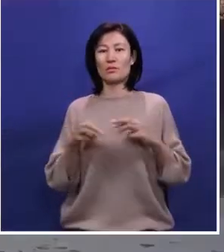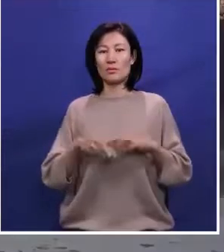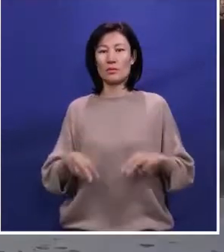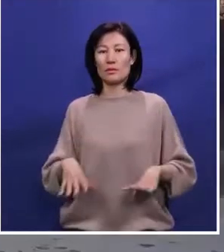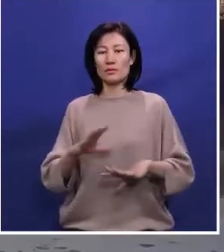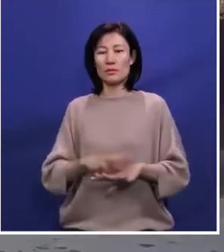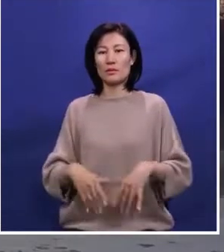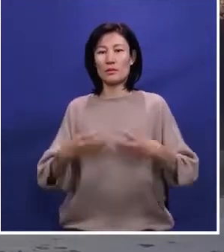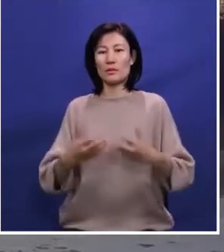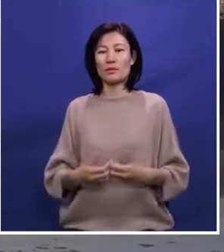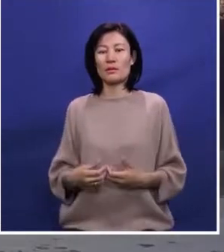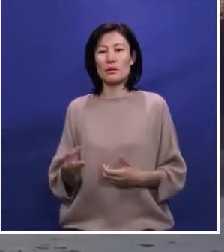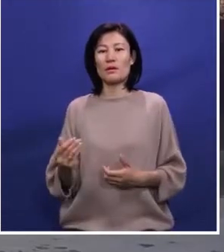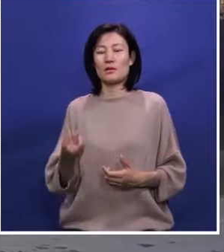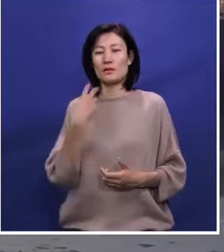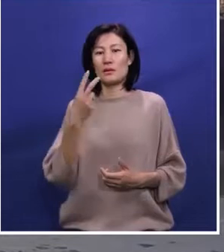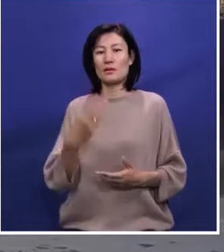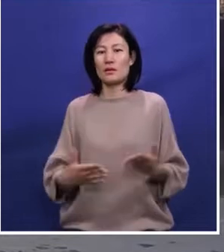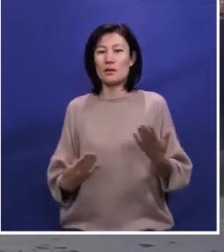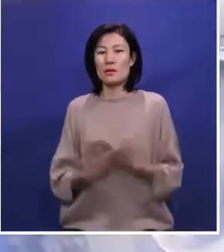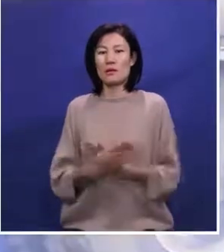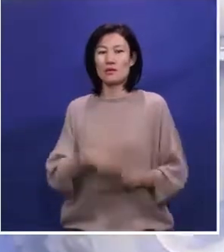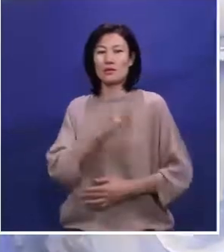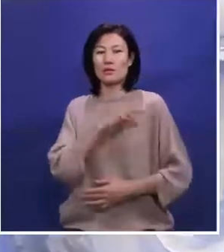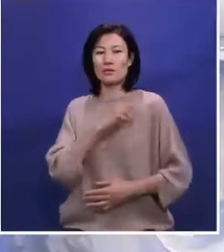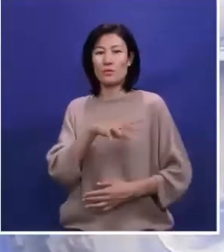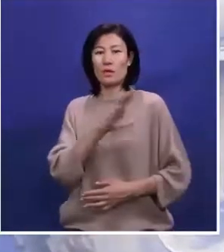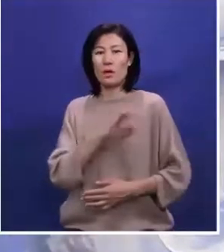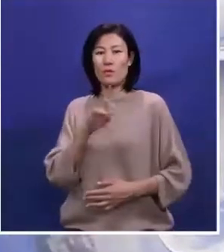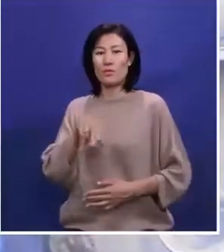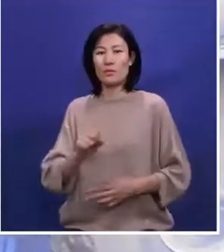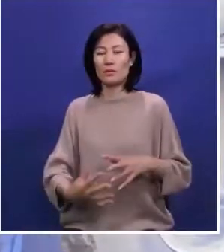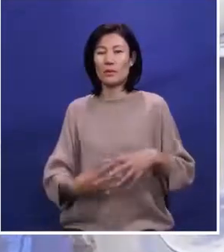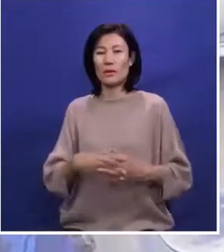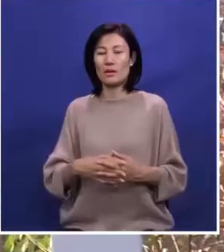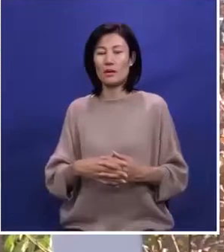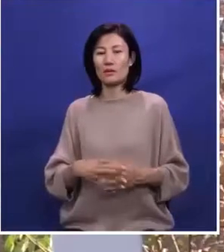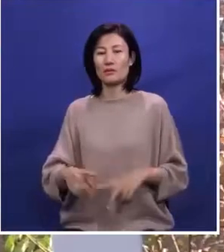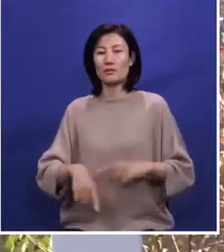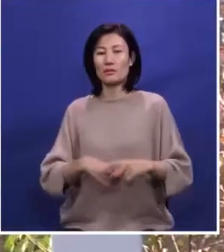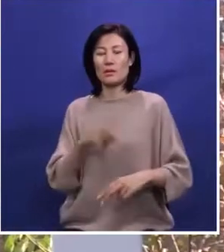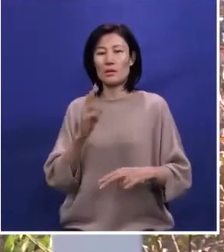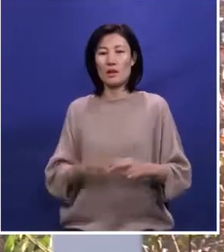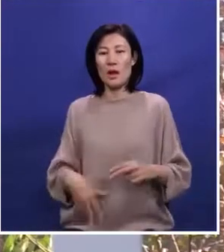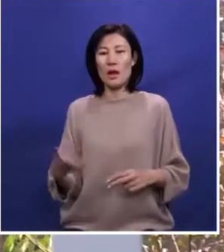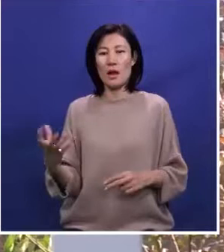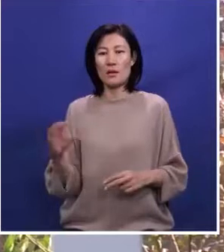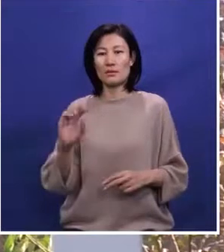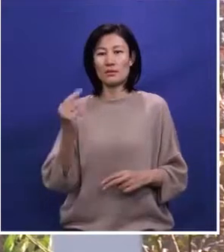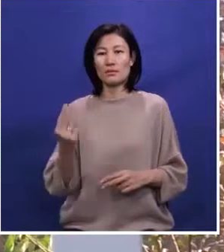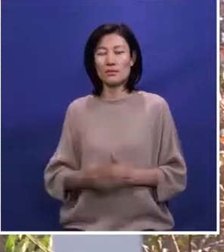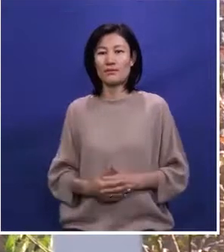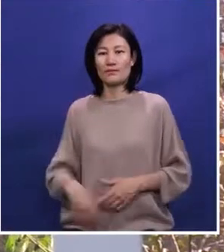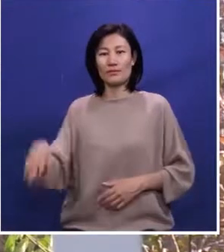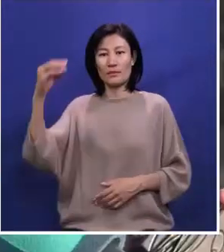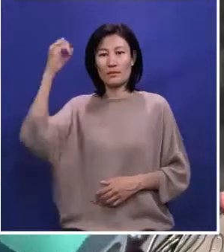мемлекеттік бюджеттің есебінен қаржы қарастырылып, қайта жаңғырту жұмыстары атқарылуда және ауылдағы игіс аяқталуға жақын дейді мамандар.